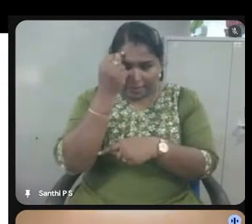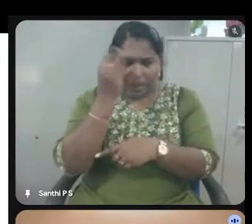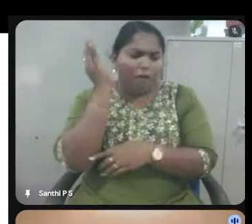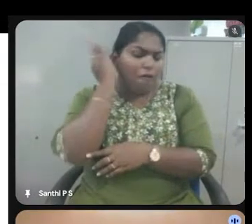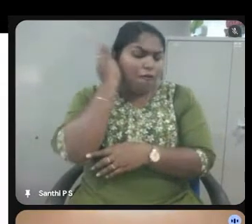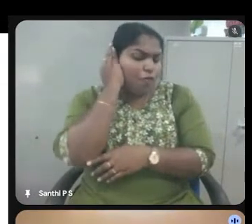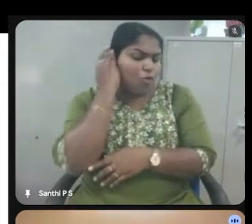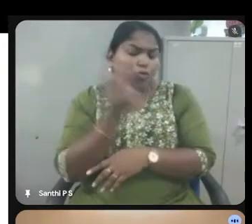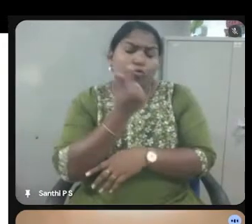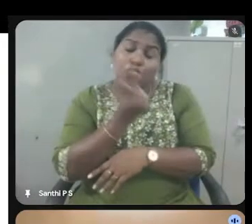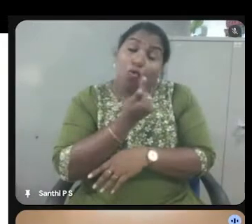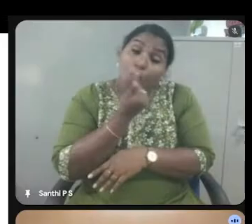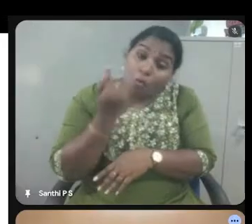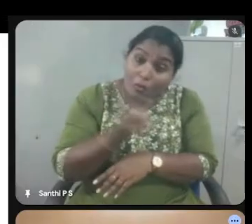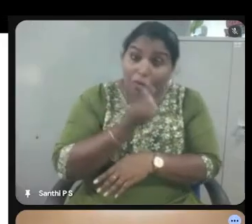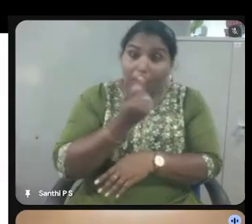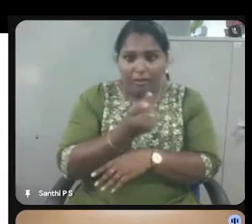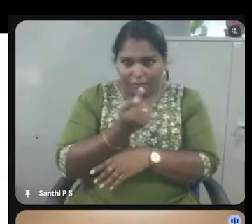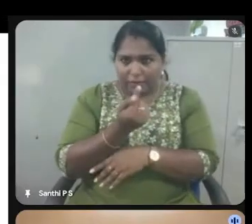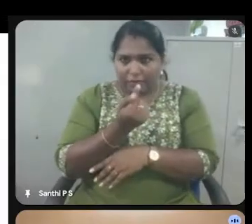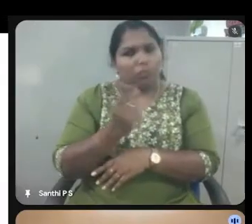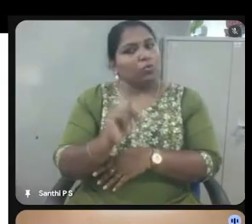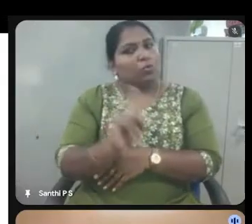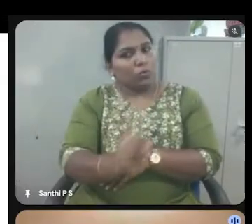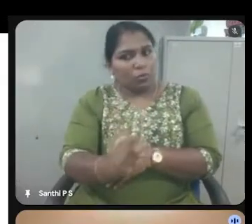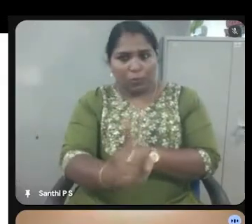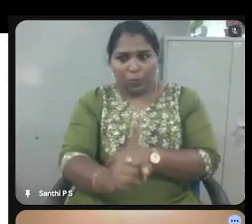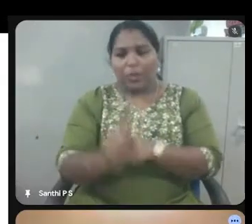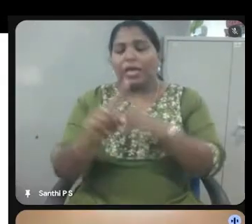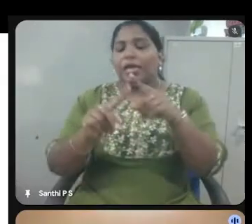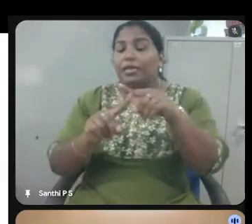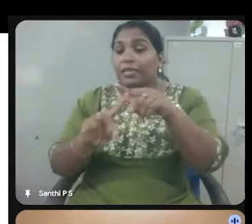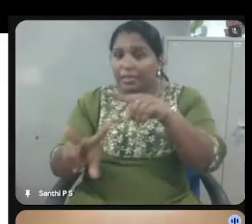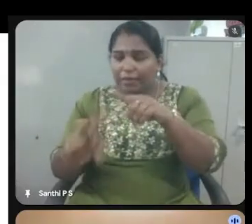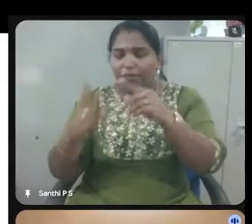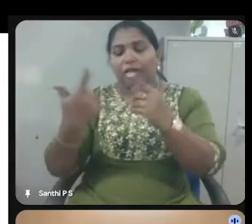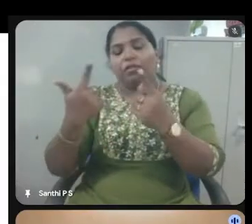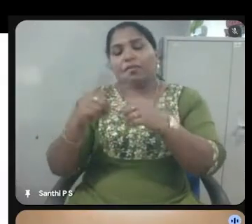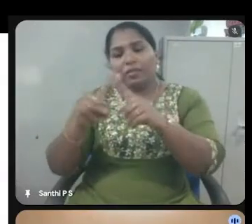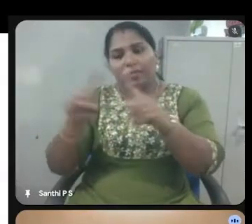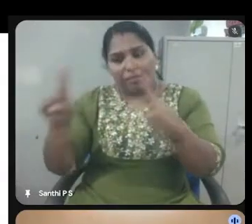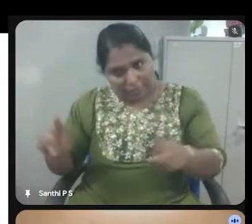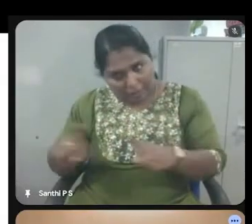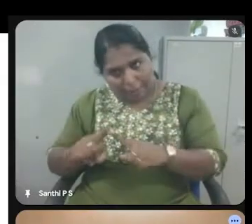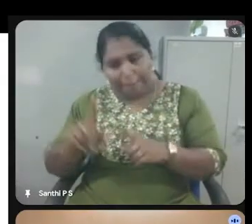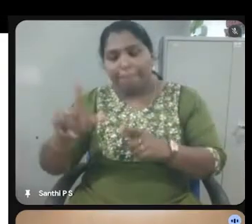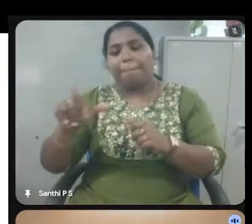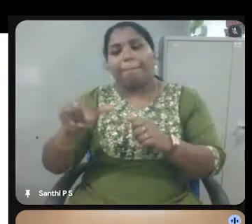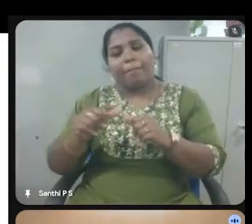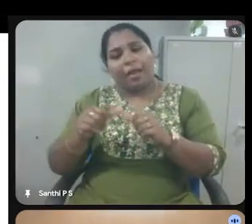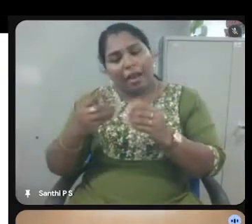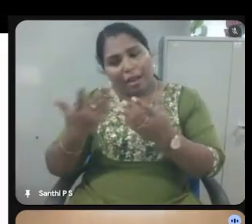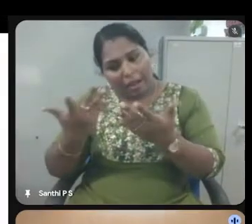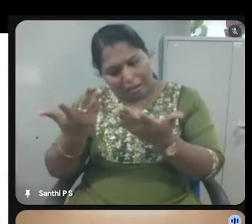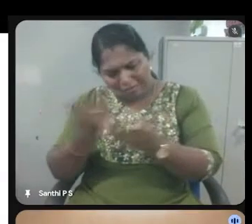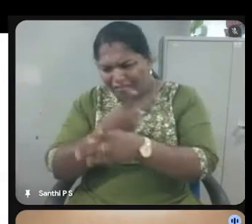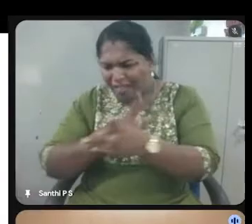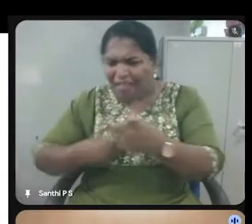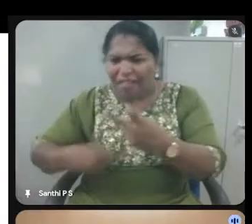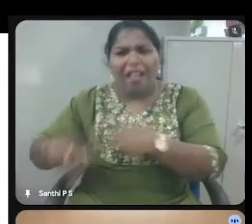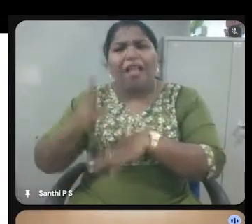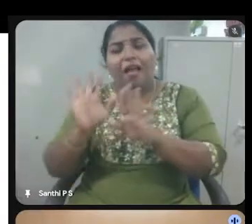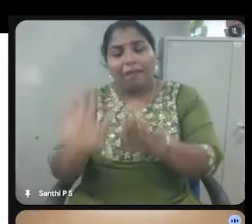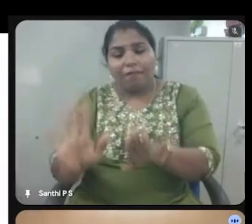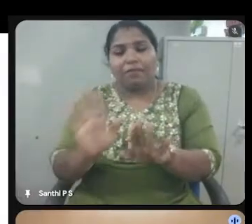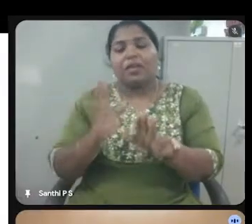ചെയ്യുന്നത് മാത്രമാണ് സ്ക്രീൻ ടൈം എന്നാണ്. പക്ഷെ അത് അങ്ങനെ അല്ല. കാരണം ചിലപ്പം OP-യിലൊക്കെ കുട്ടികൾ പാരൻസ് വരുമ്പം കുട്ടിക്ക് സ്ക്രീൻ ടൈം ഉണ്ടോ